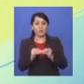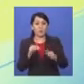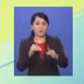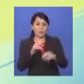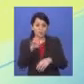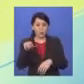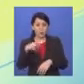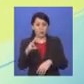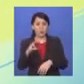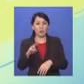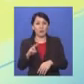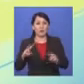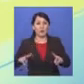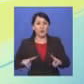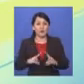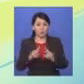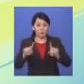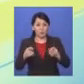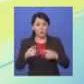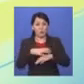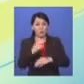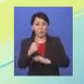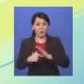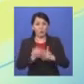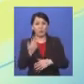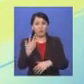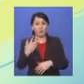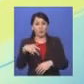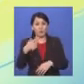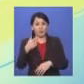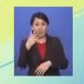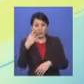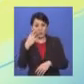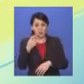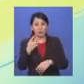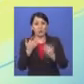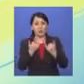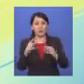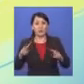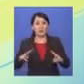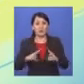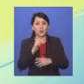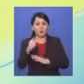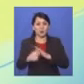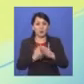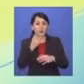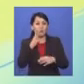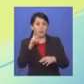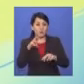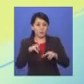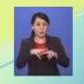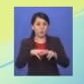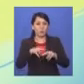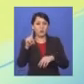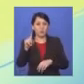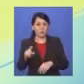10 желтоқсанда олардың бірі Елордада ұсталды. Көкшетау қаласының 33 жастағы тұрғыны қазіргі уақытта Нұр-Сұлтан қаласының уақытша